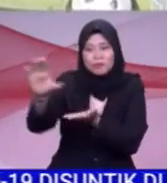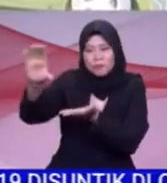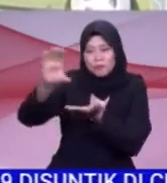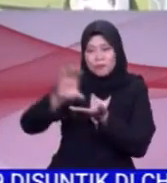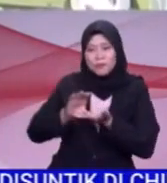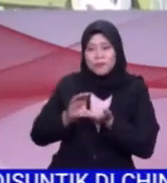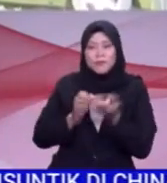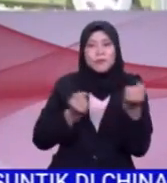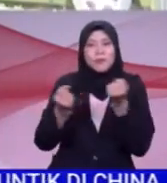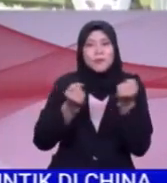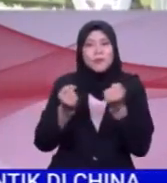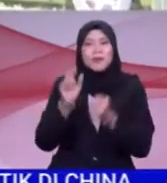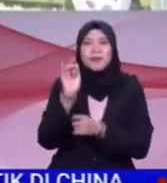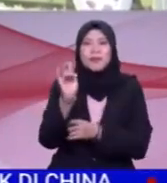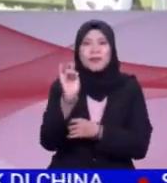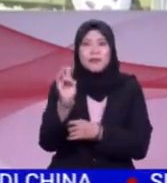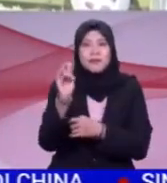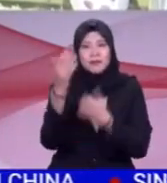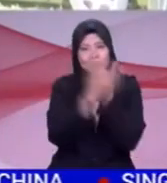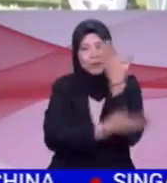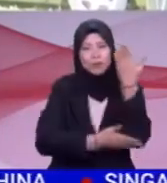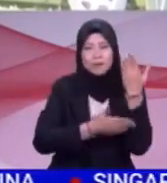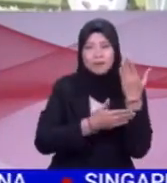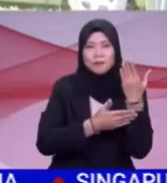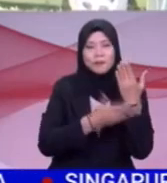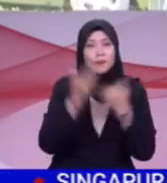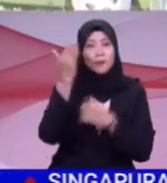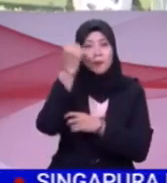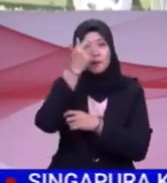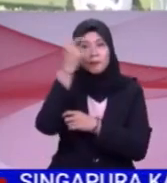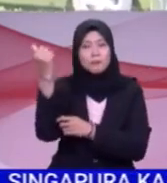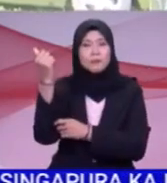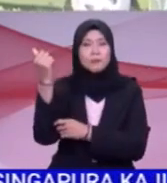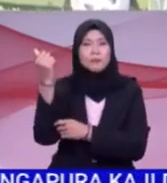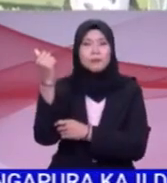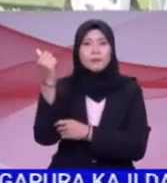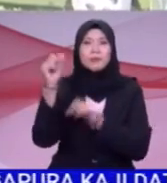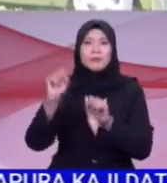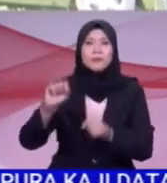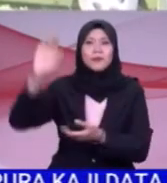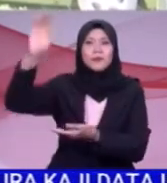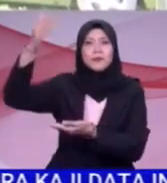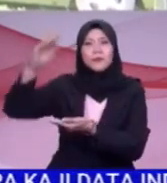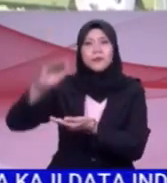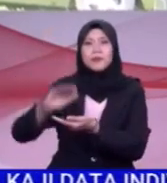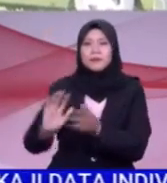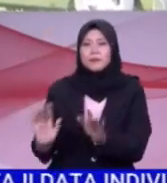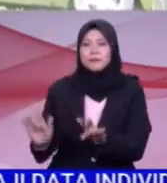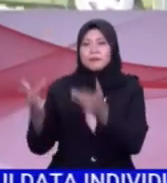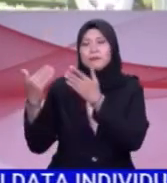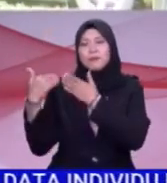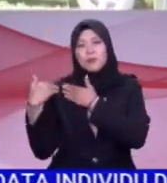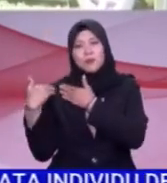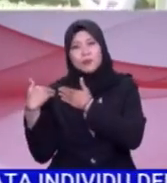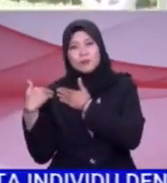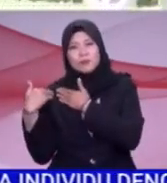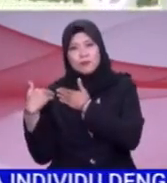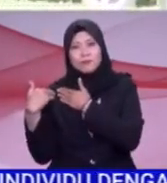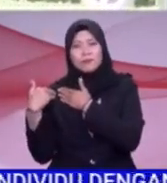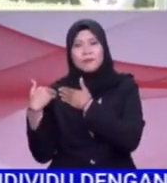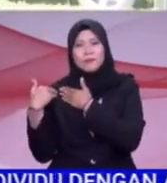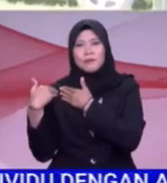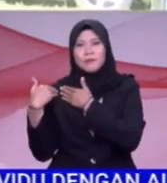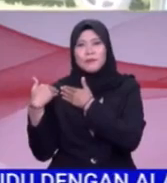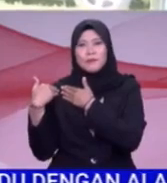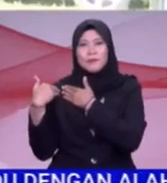kepada pemandu-pemandu teksi ke seluruh Malaysia. Kerana ini dapat mengurangkan dan meringankan beban kami yang